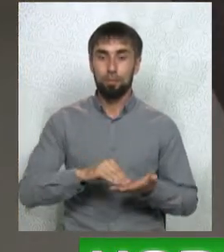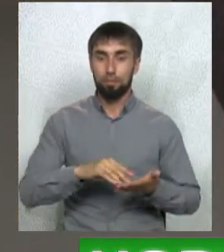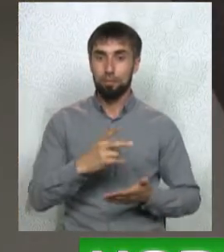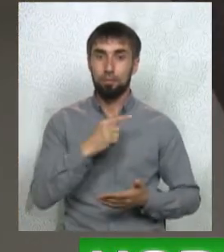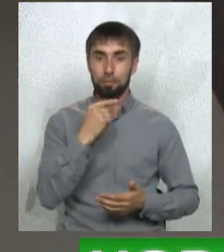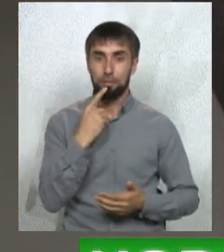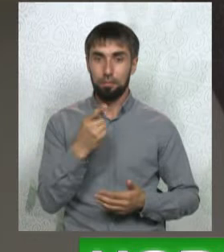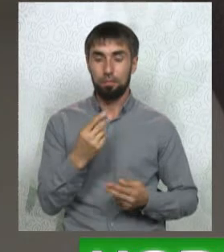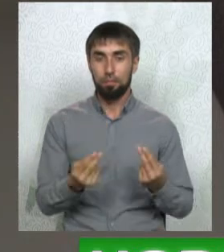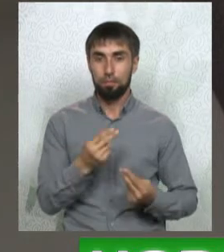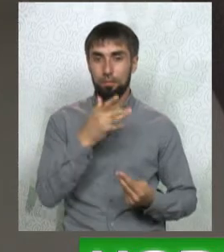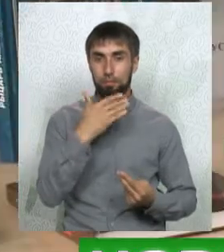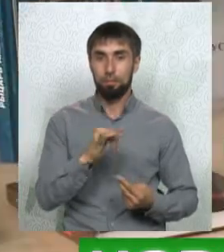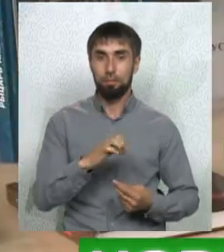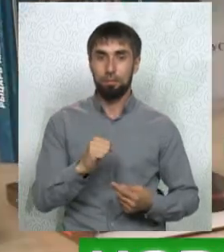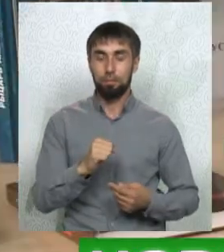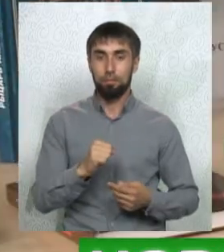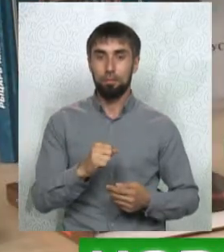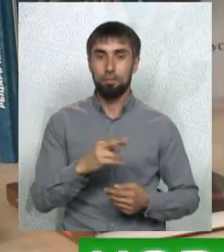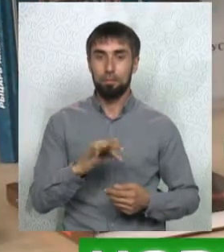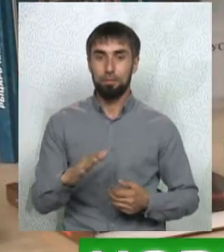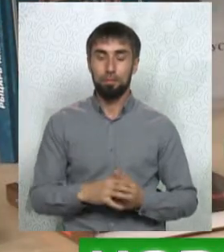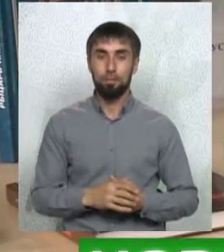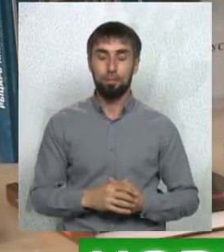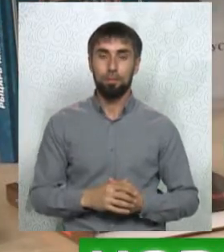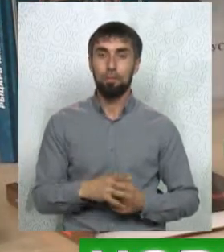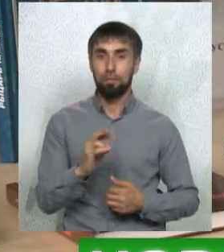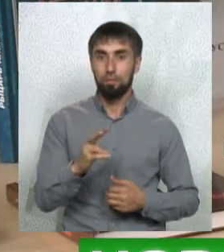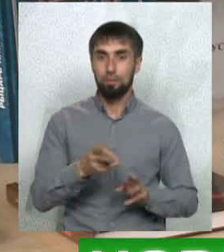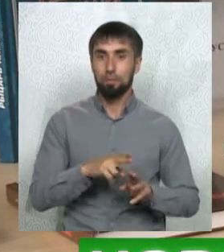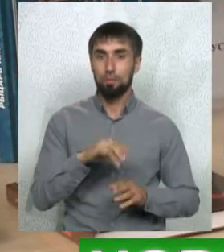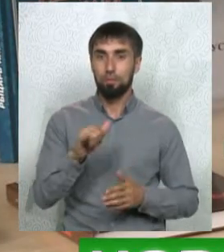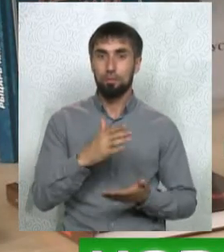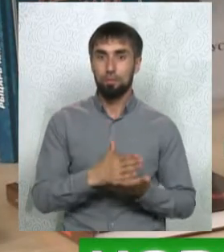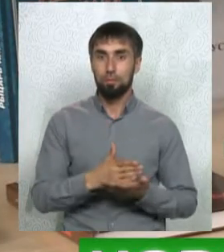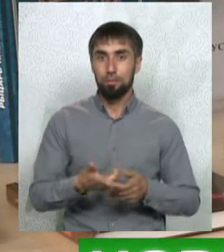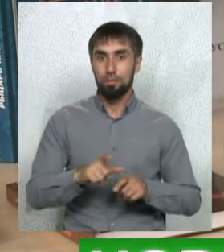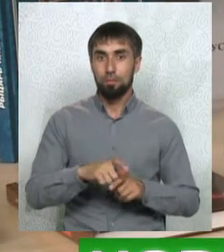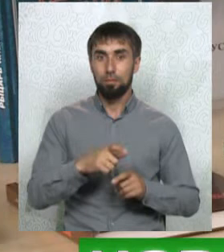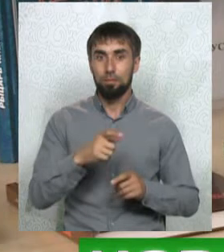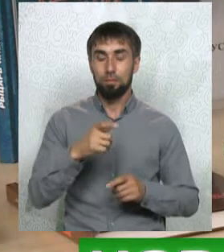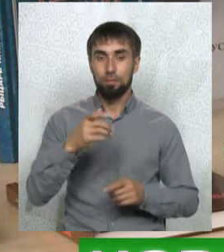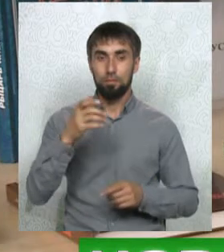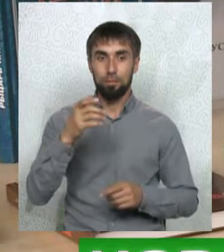ингушском, отшучивается Иса Аюпович. Начал должен был Алия Матьяу, доктор начал должен.